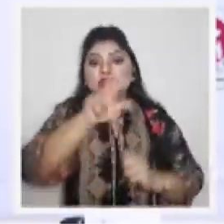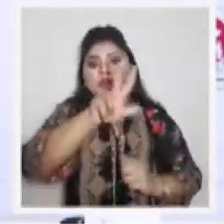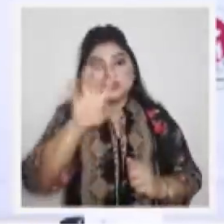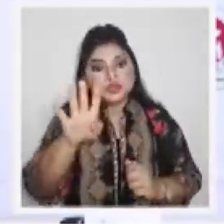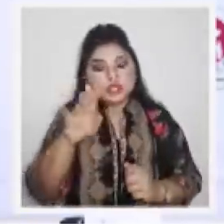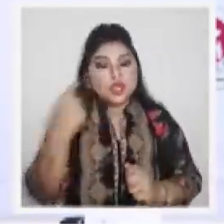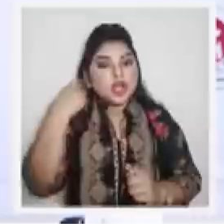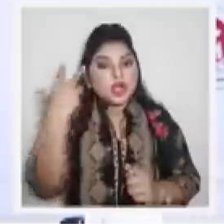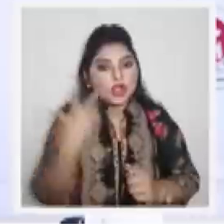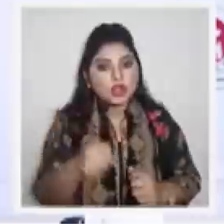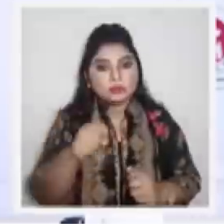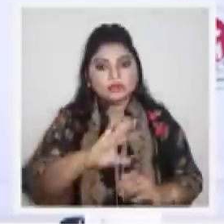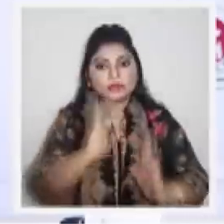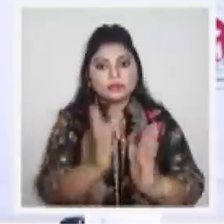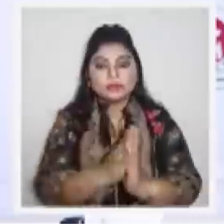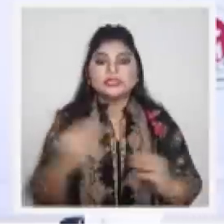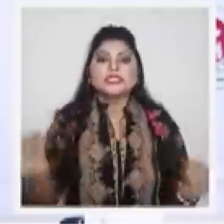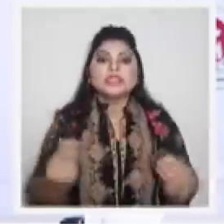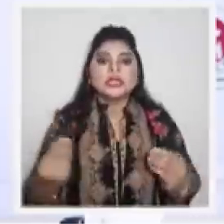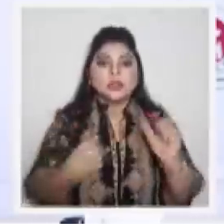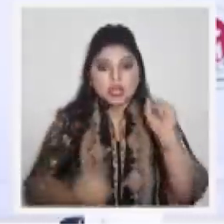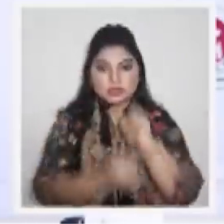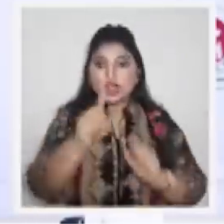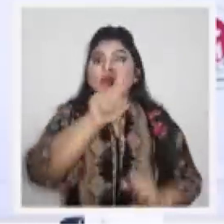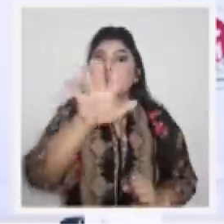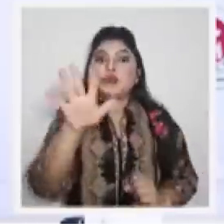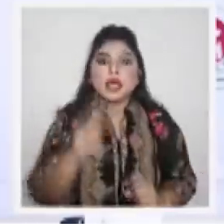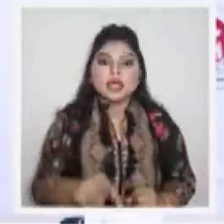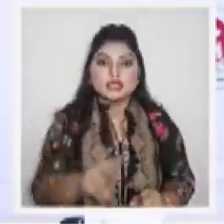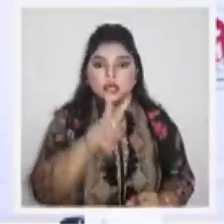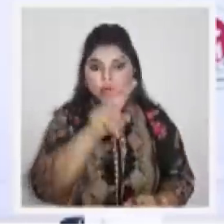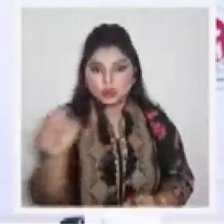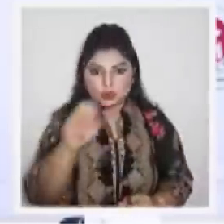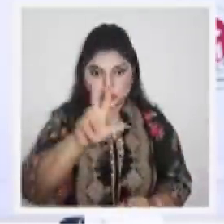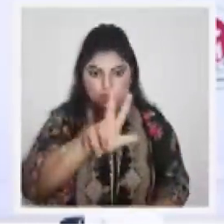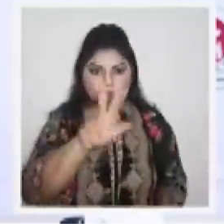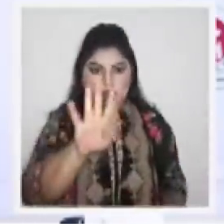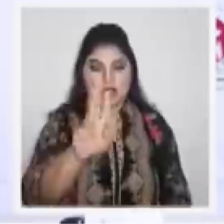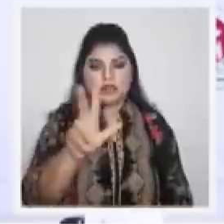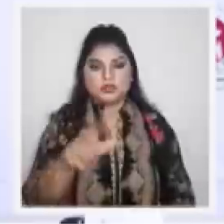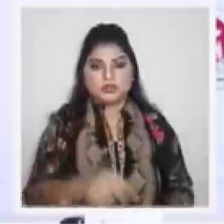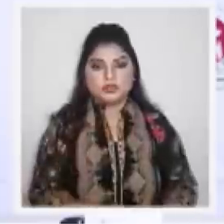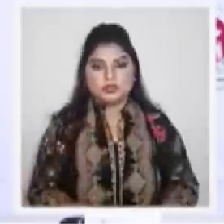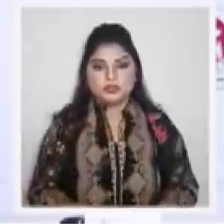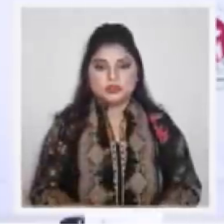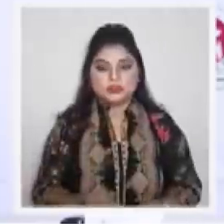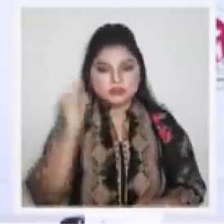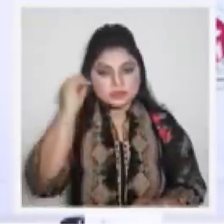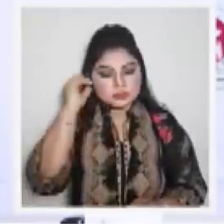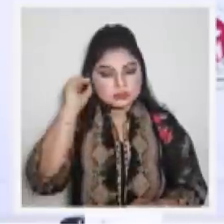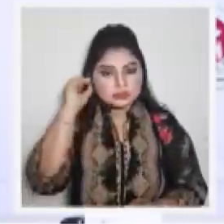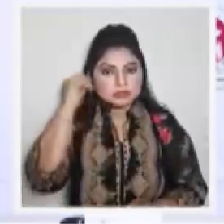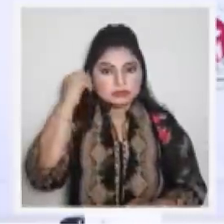হাসপাতালের ICU শয্যায় রুগী ভর্তি আছেন 94 জন। সারা দেশের হাসপাতাল শয্যা সংখ্যা সব মিলিয়ে সাধারণ